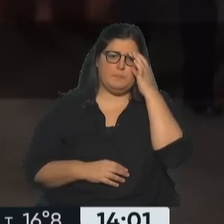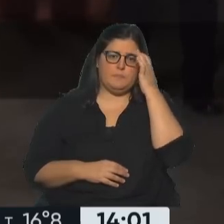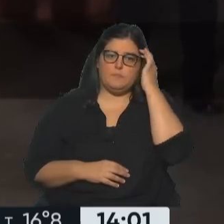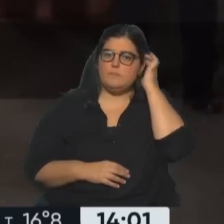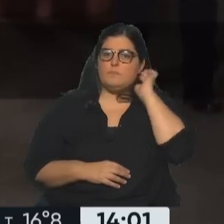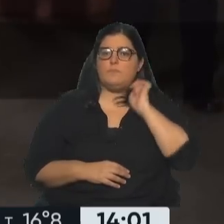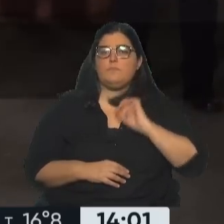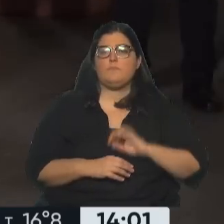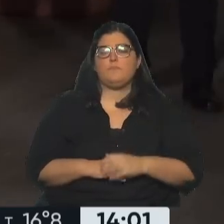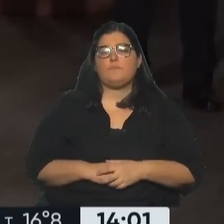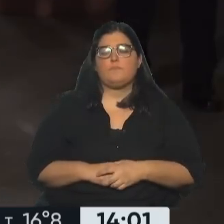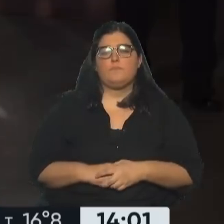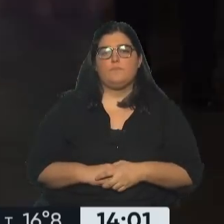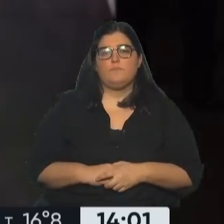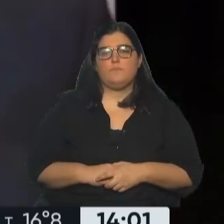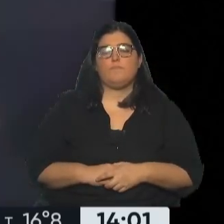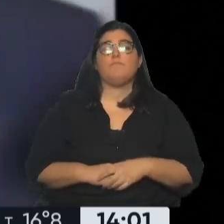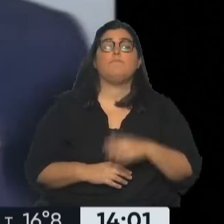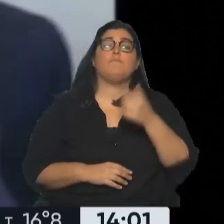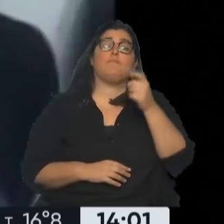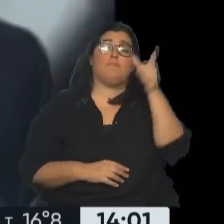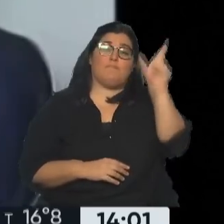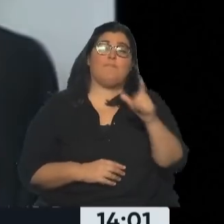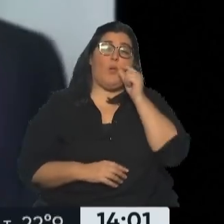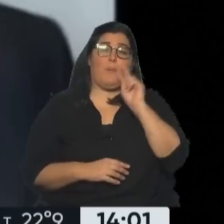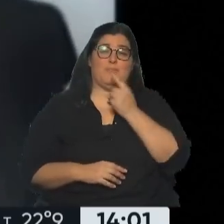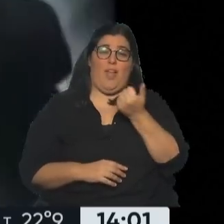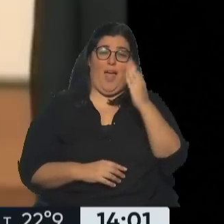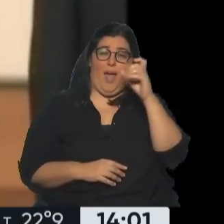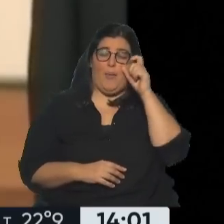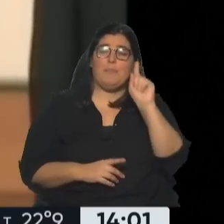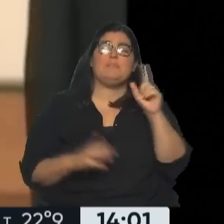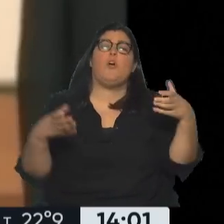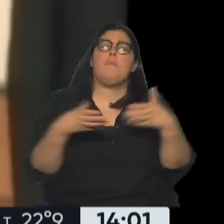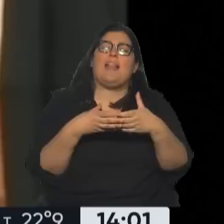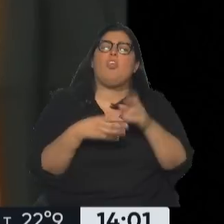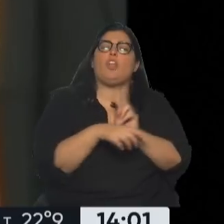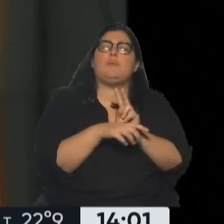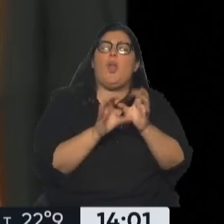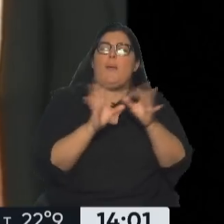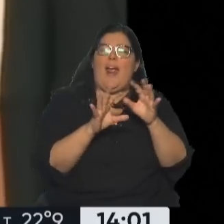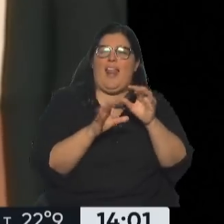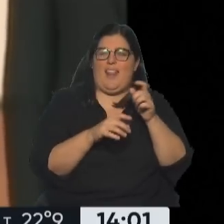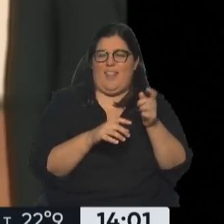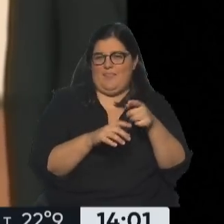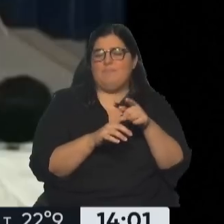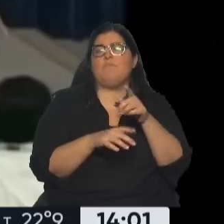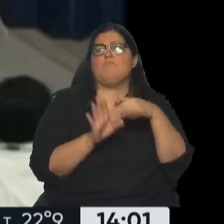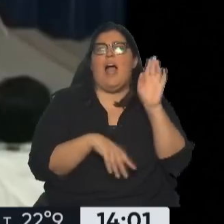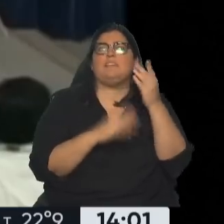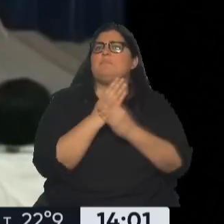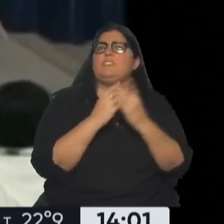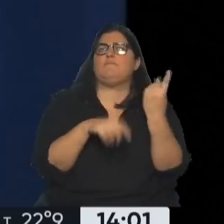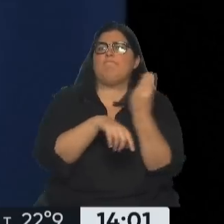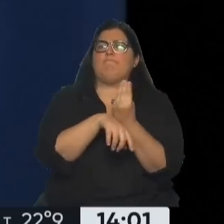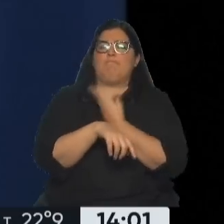残念でなりません。 Shinzo Abe, una figura central del conservador Partido Liberal Democrático, fue el primer ministro que más años ejerció